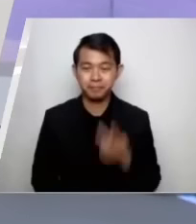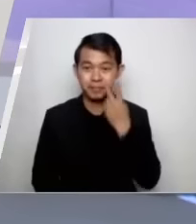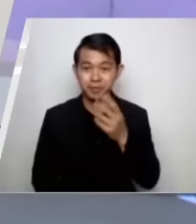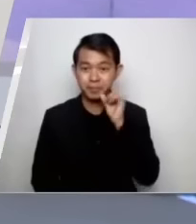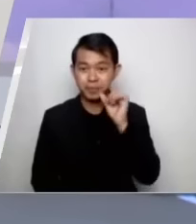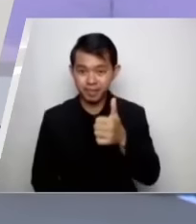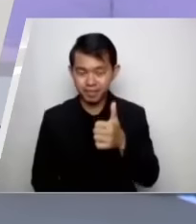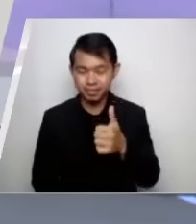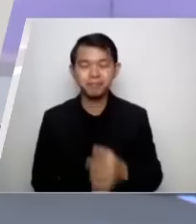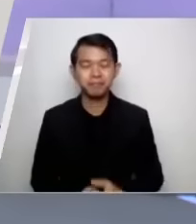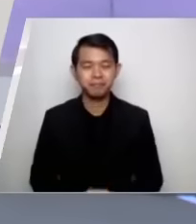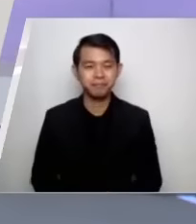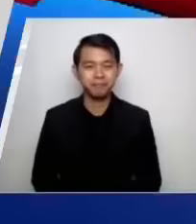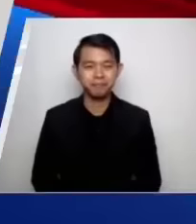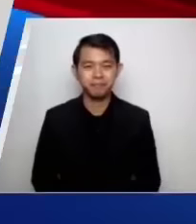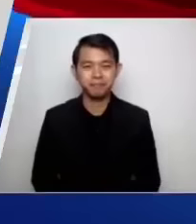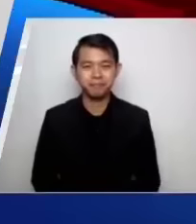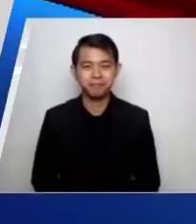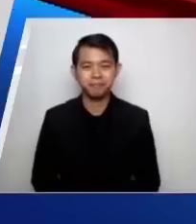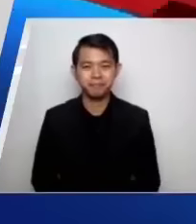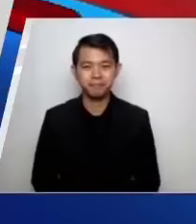magiging saksi.